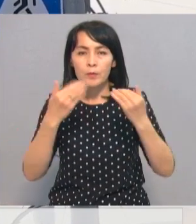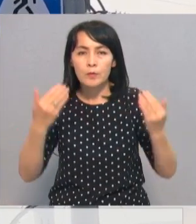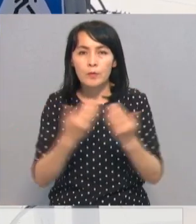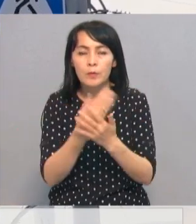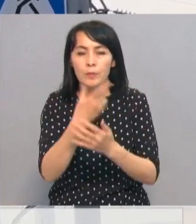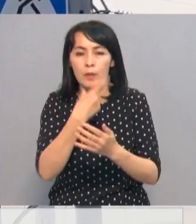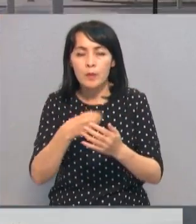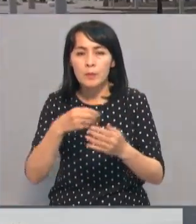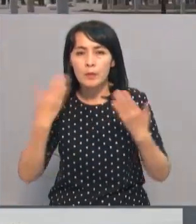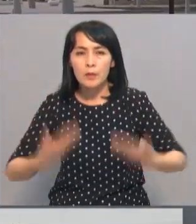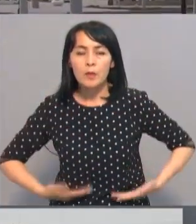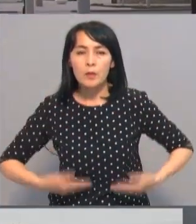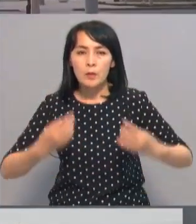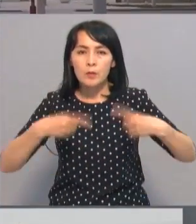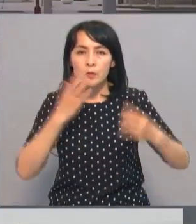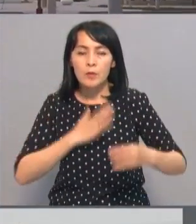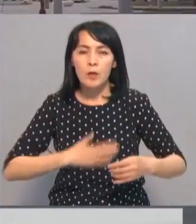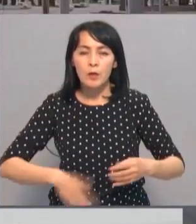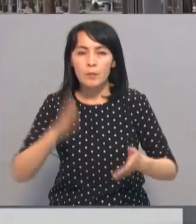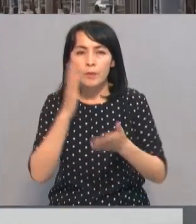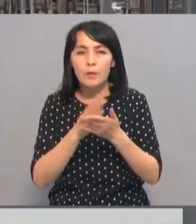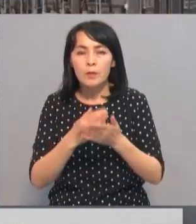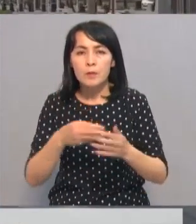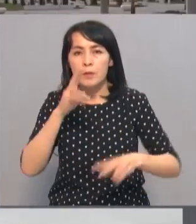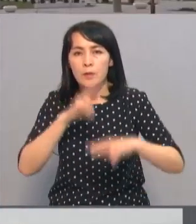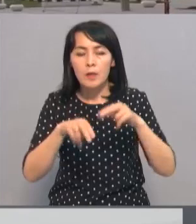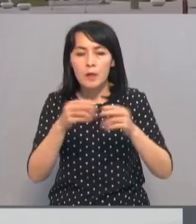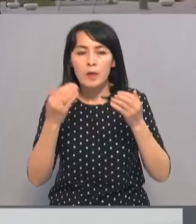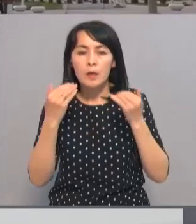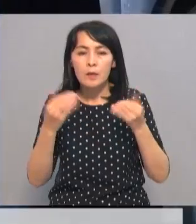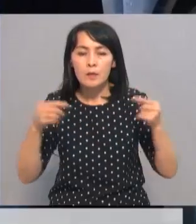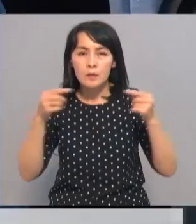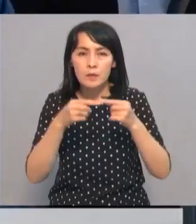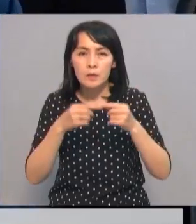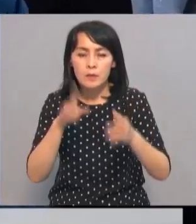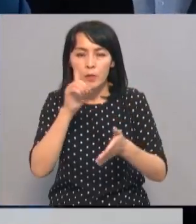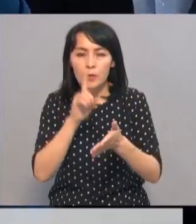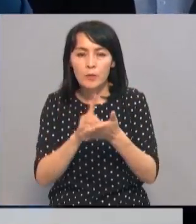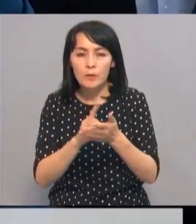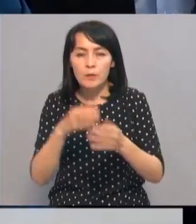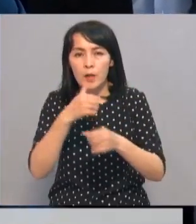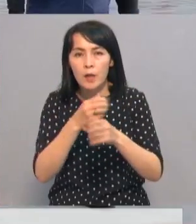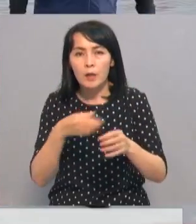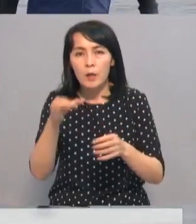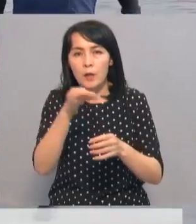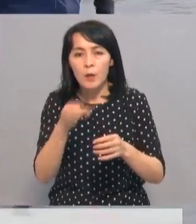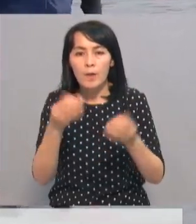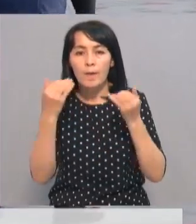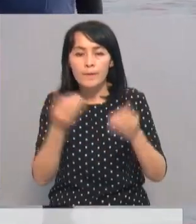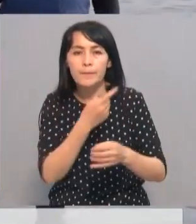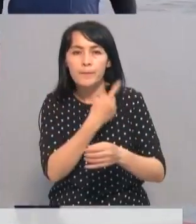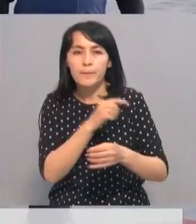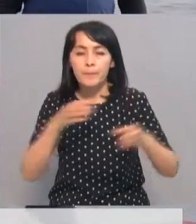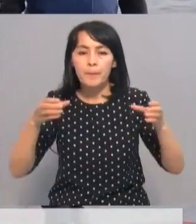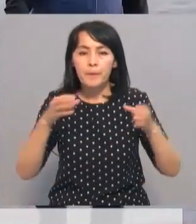современном стиле. Для жителей будут созданы комфортные условия. На строительство возложены соответствующие обязанности. Аким области курировал